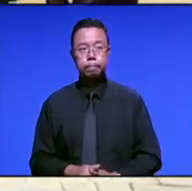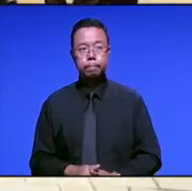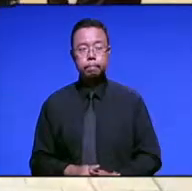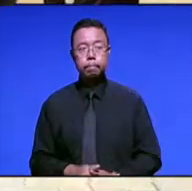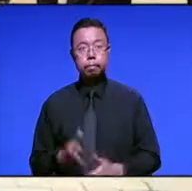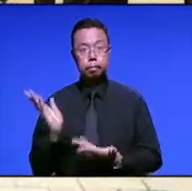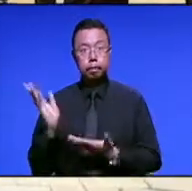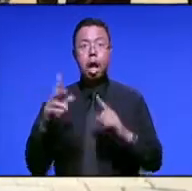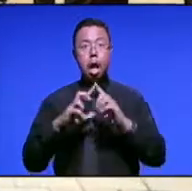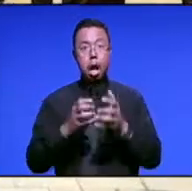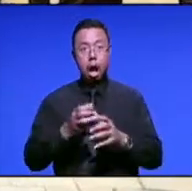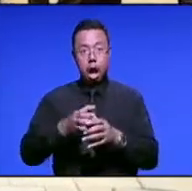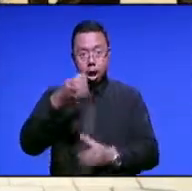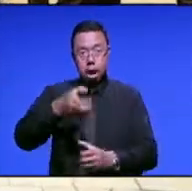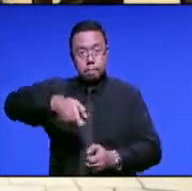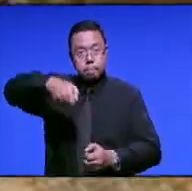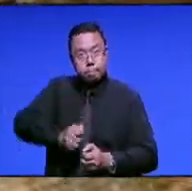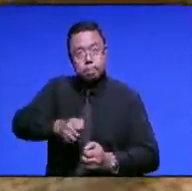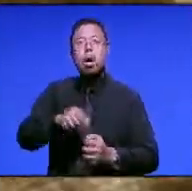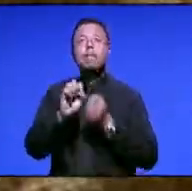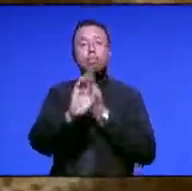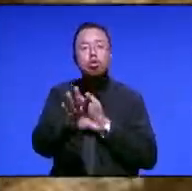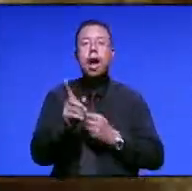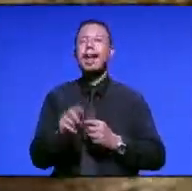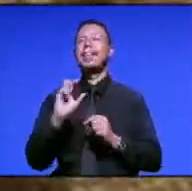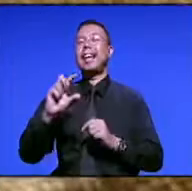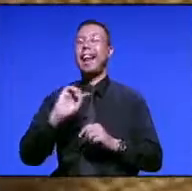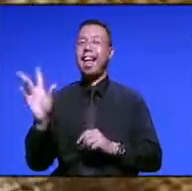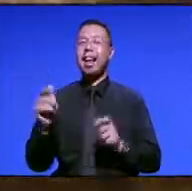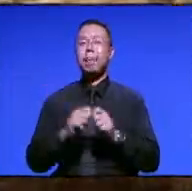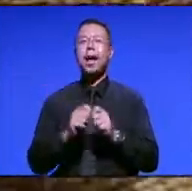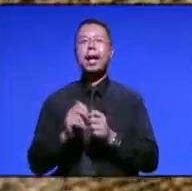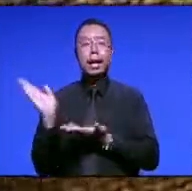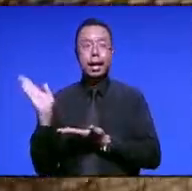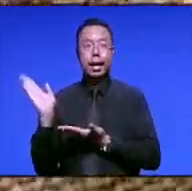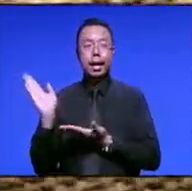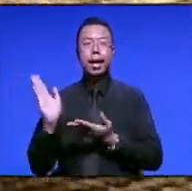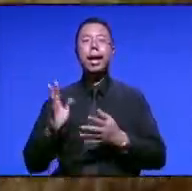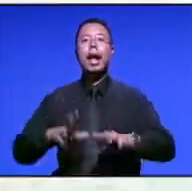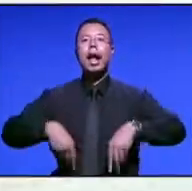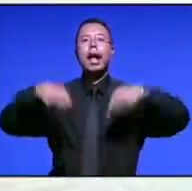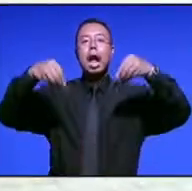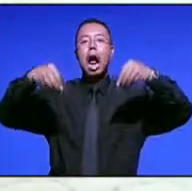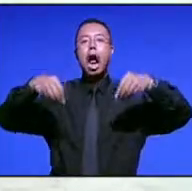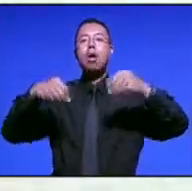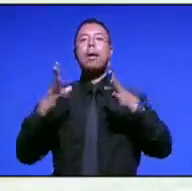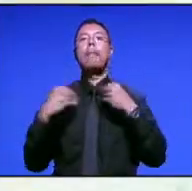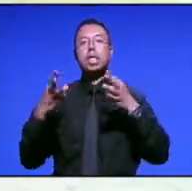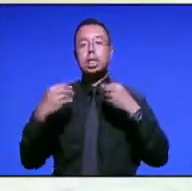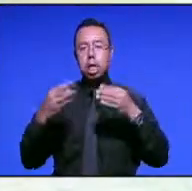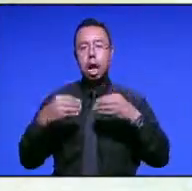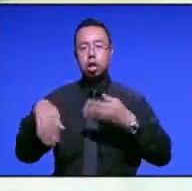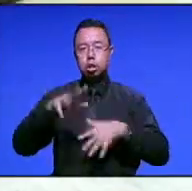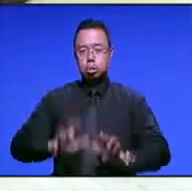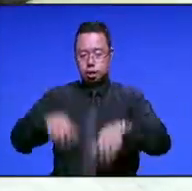Selain APAR, ada cara lain yang bisa dilakukan untuk menjinakkan api, yaitu menggunakan karung basah. Caranya, seluruh